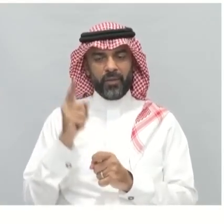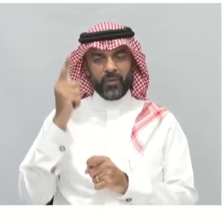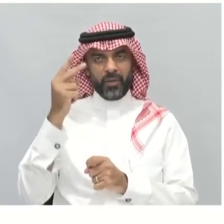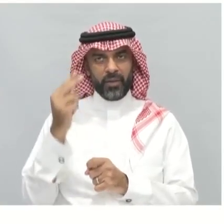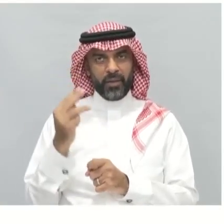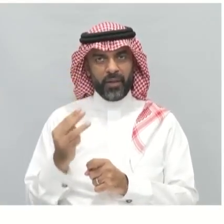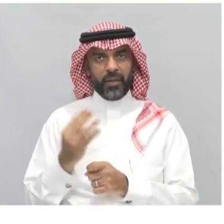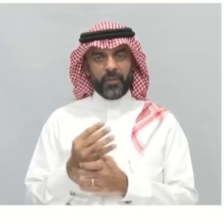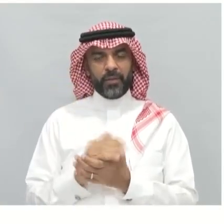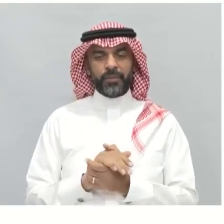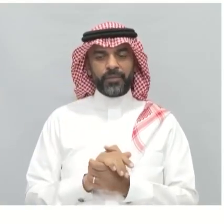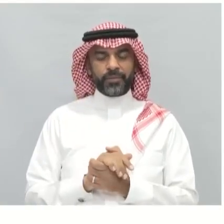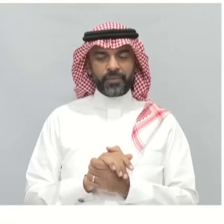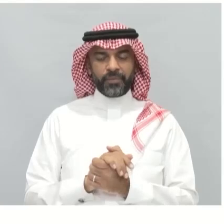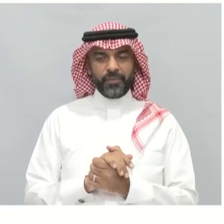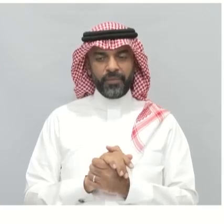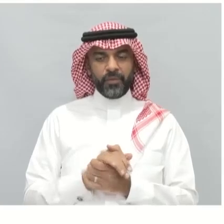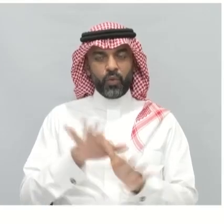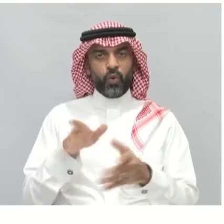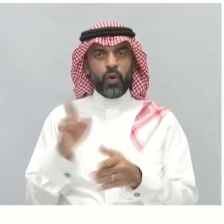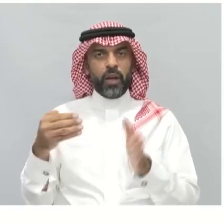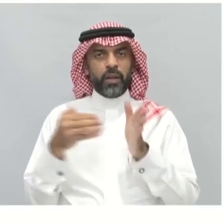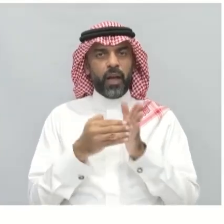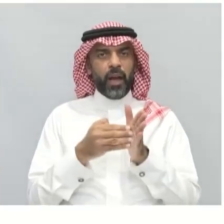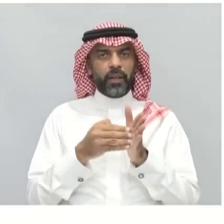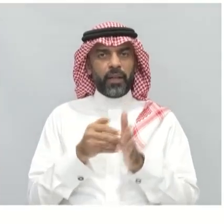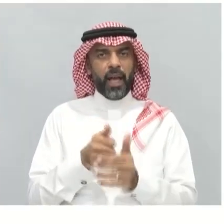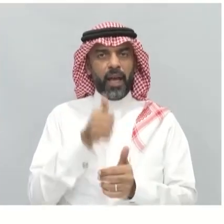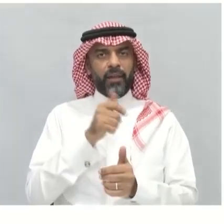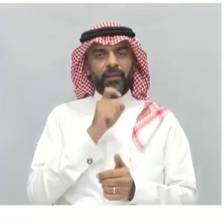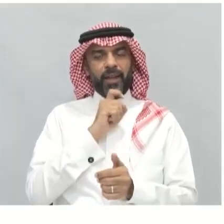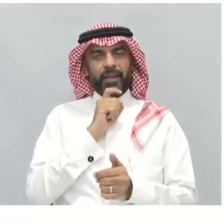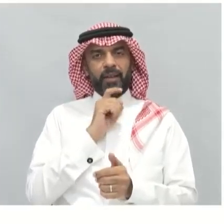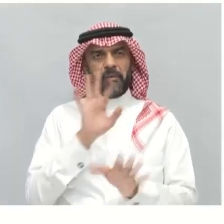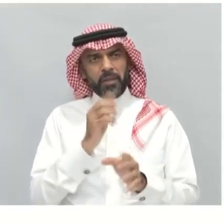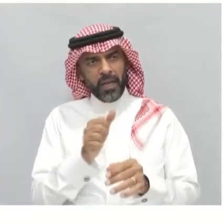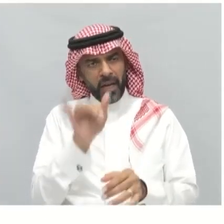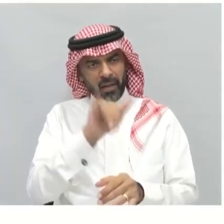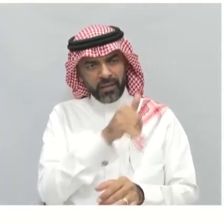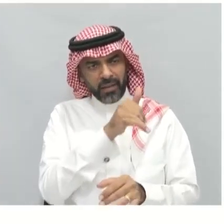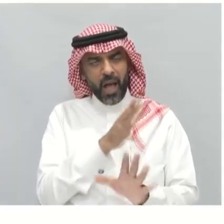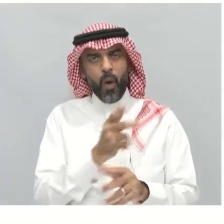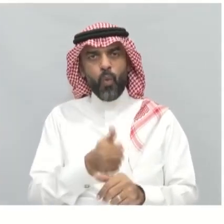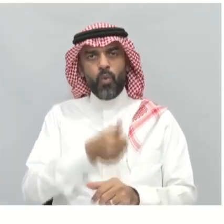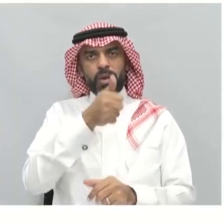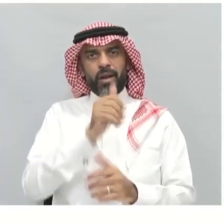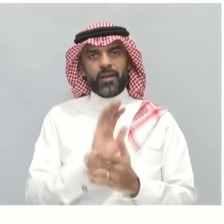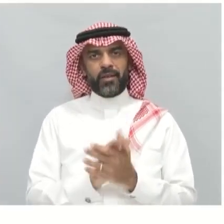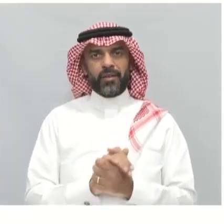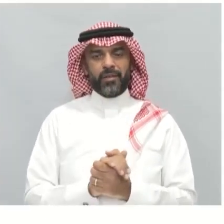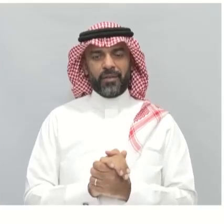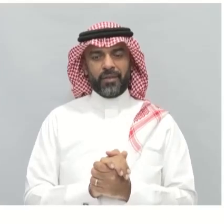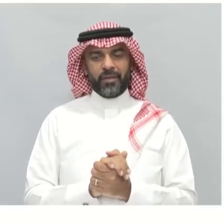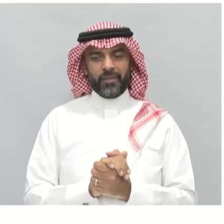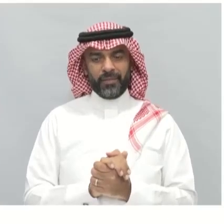هذه الافعال نجد ان الالف اللينه كتبت على صوره الياء في ثلاثه افعال و